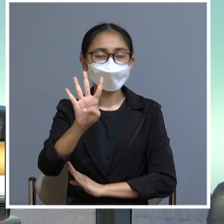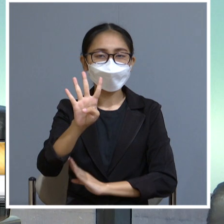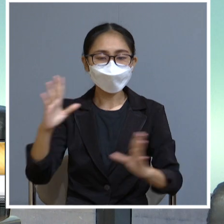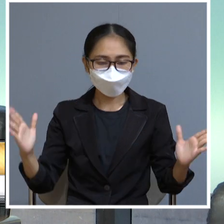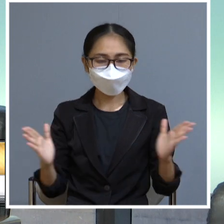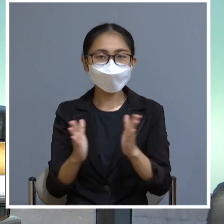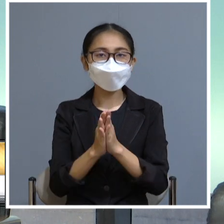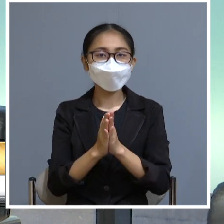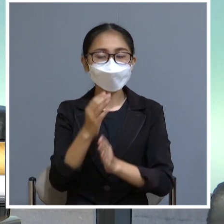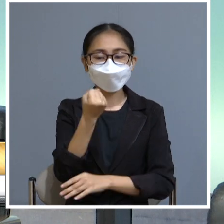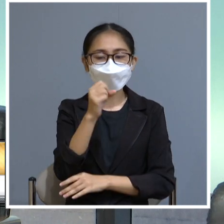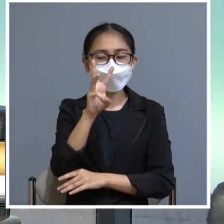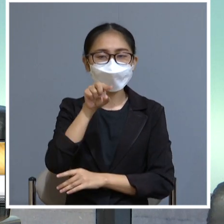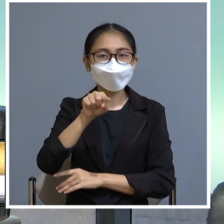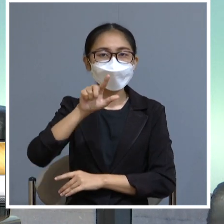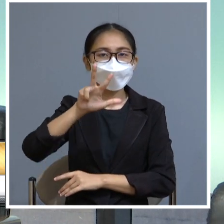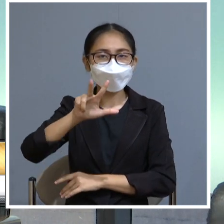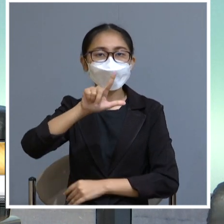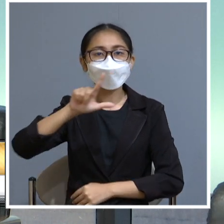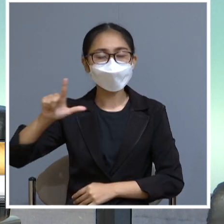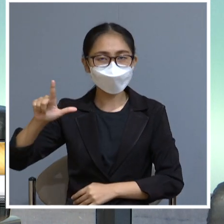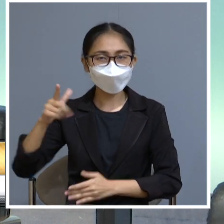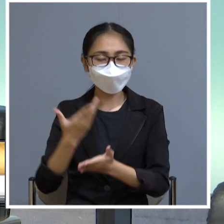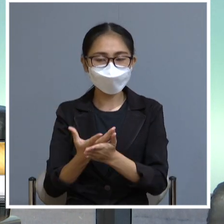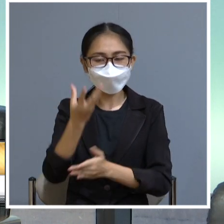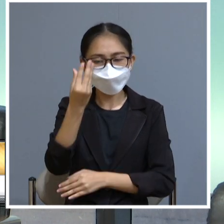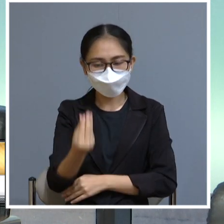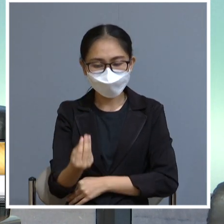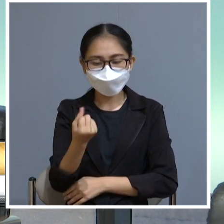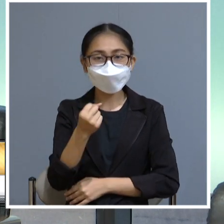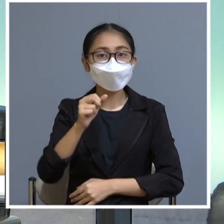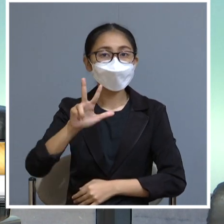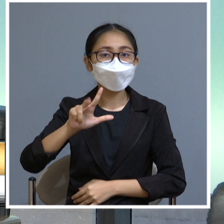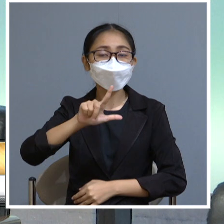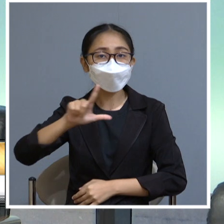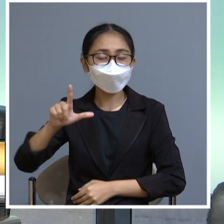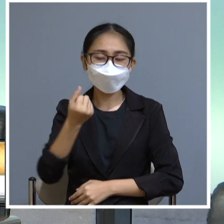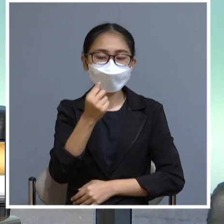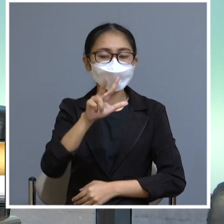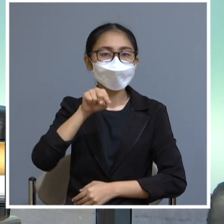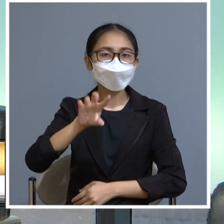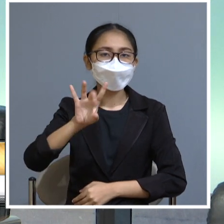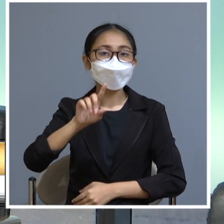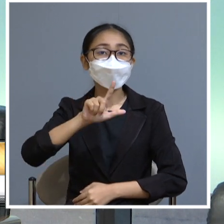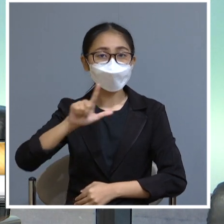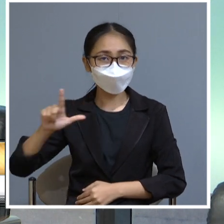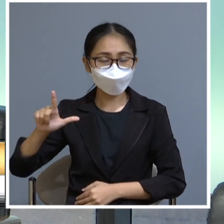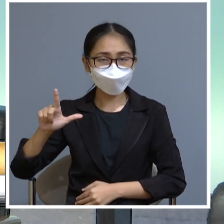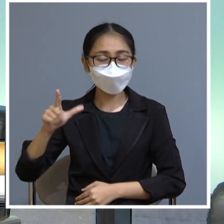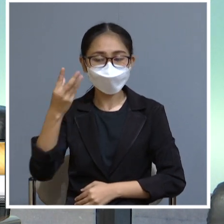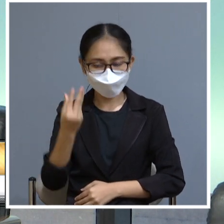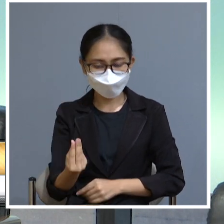รวมทั้หมดประมาณ 16.3้านบาทเหลอเงประมาณ 13.8 ลานบาทท